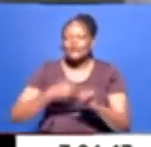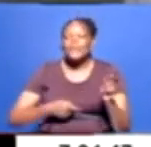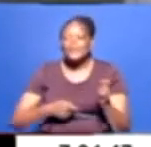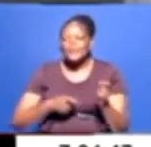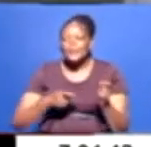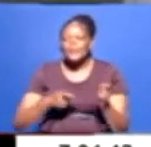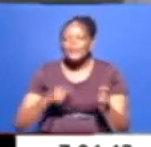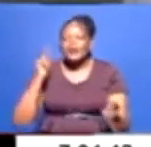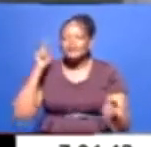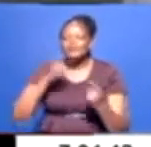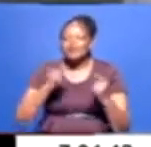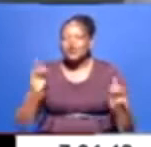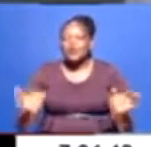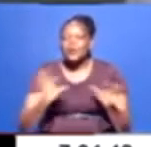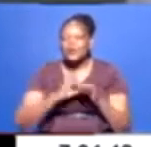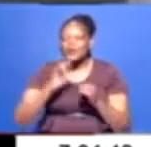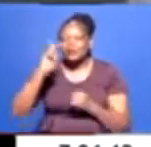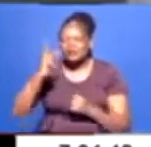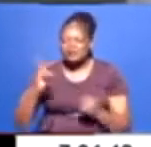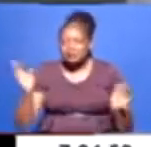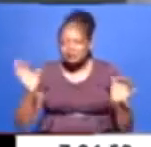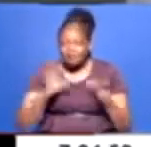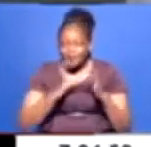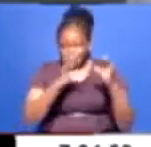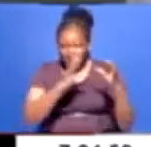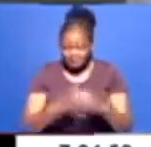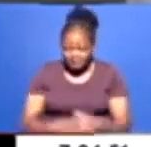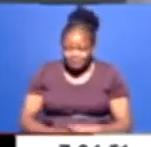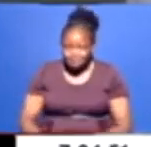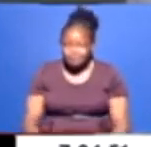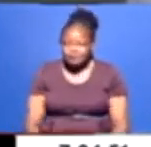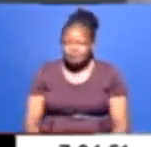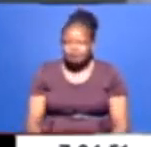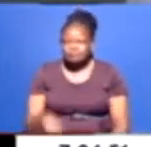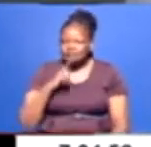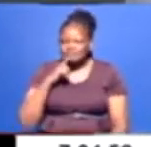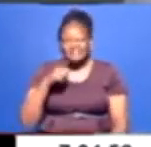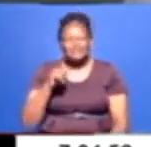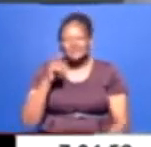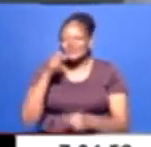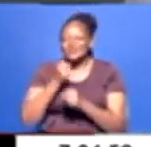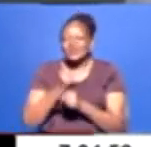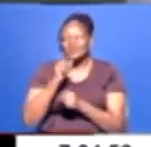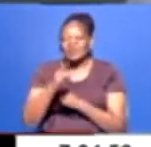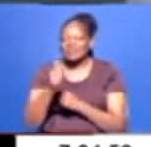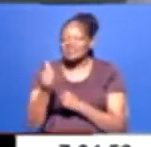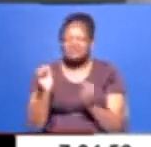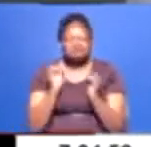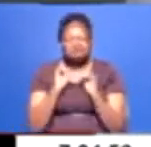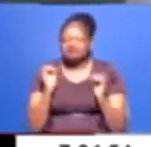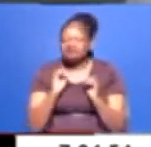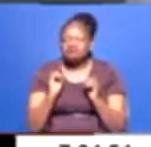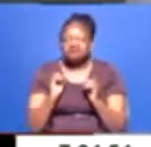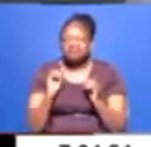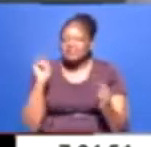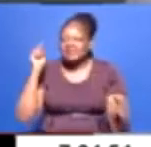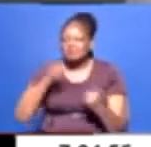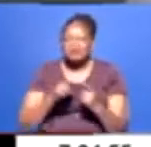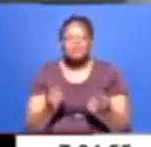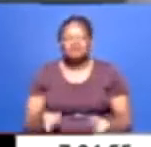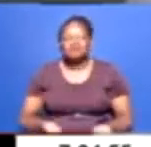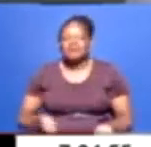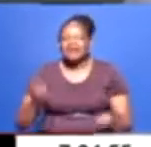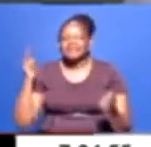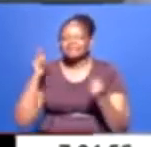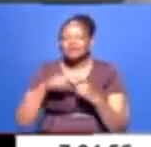umoja-One Kenya Alliance Party. Alidai kuwa hakuna kuaminiana katika Azimio. Azimio have violated